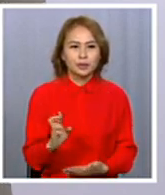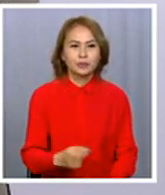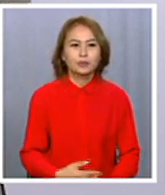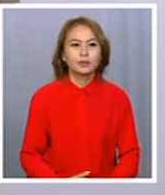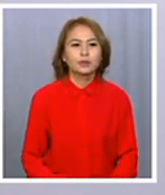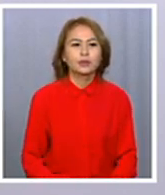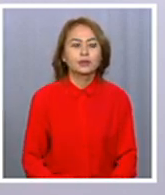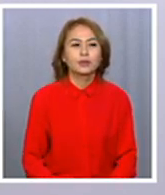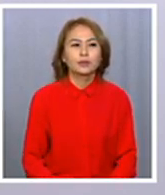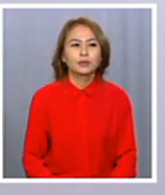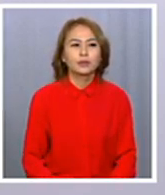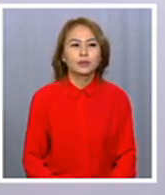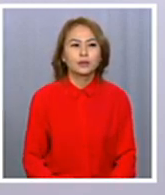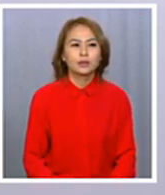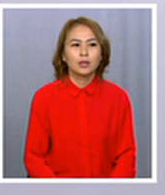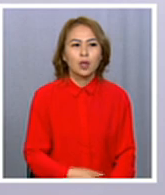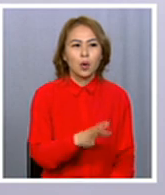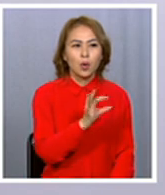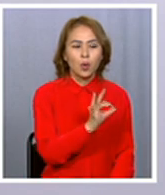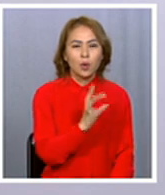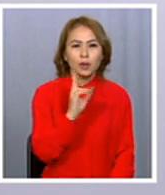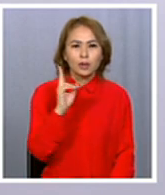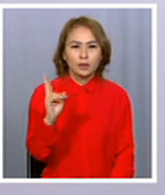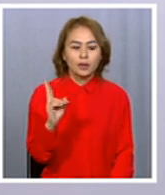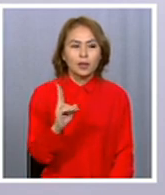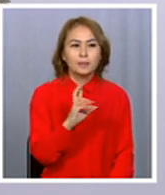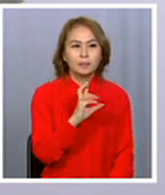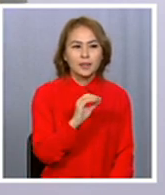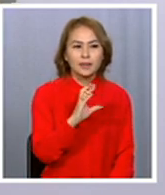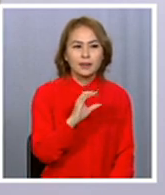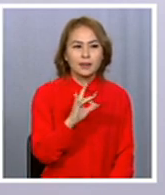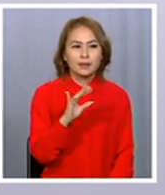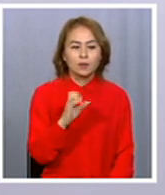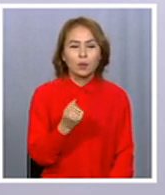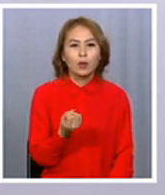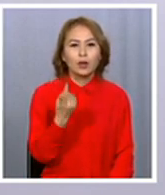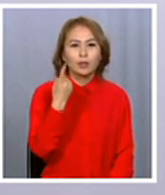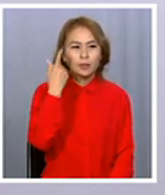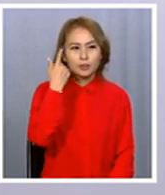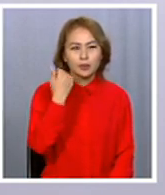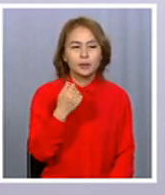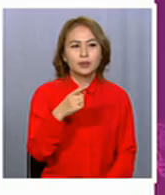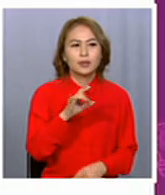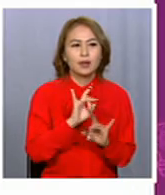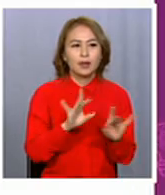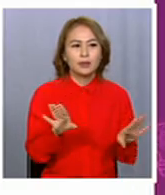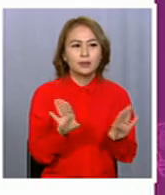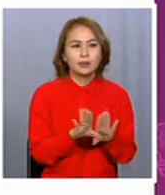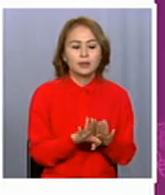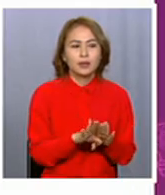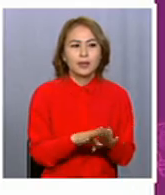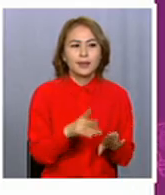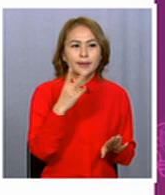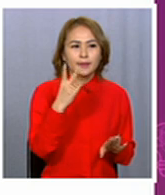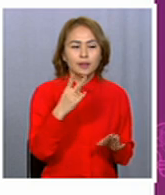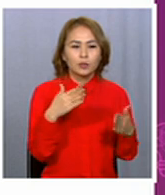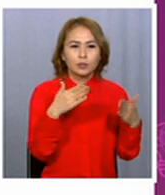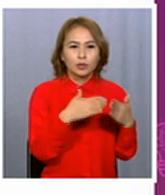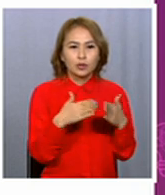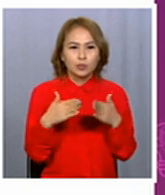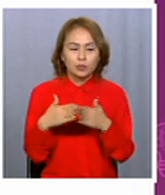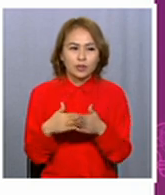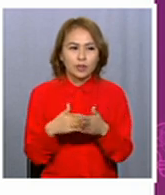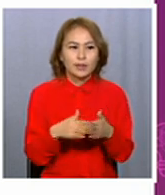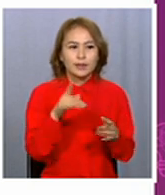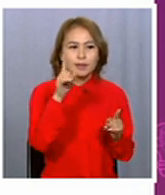берілген және ОК сәулесі бисектриса, иә? Оны қайдан білдік? Себебі жаңа айтқандай, мына екі бұрышымызда сызық